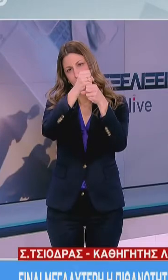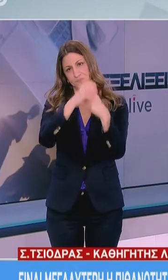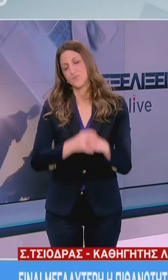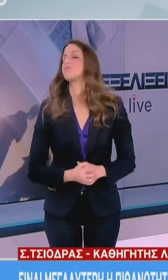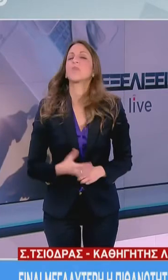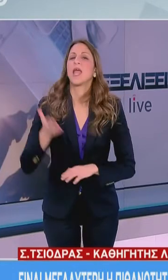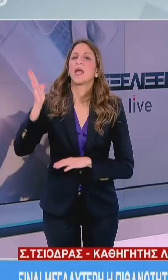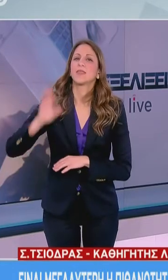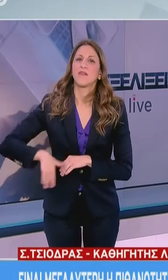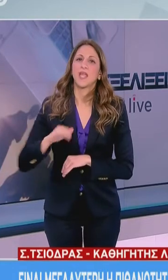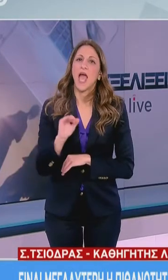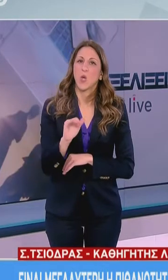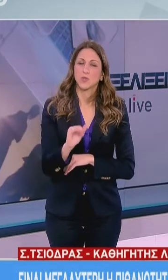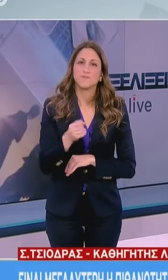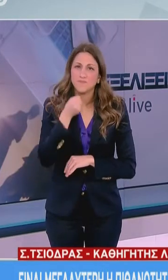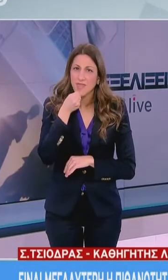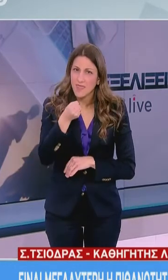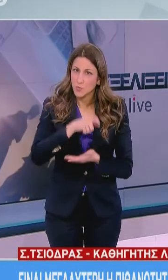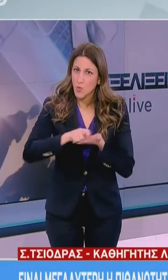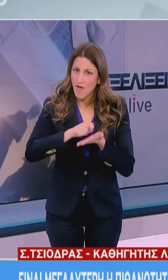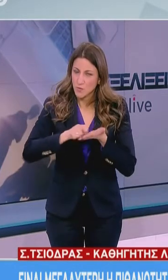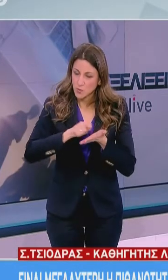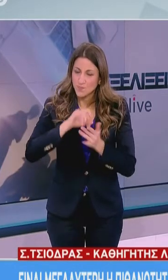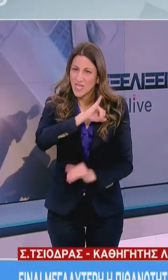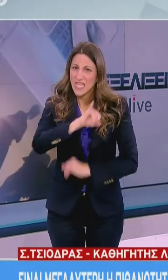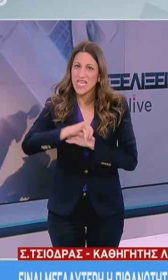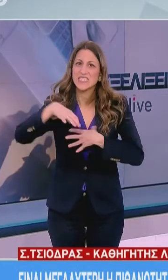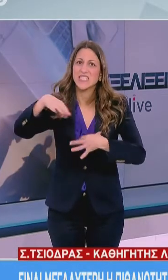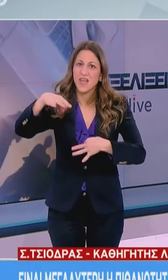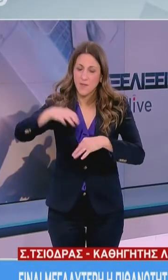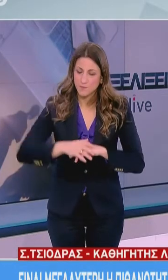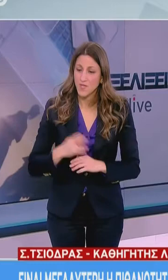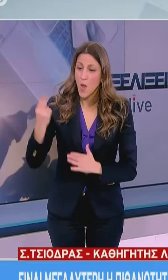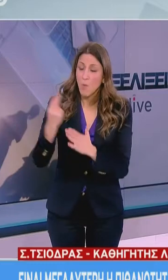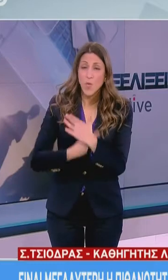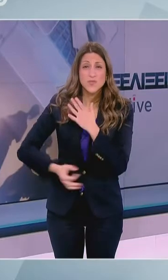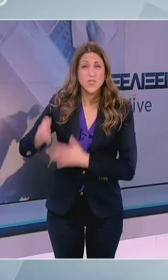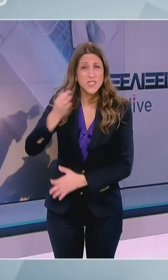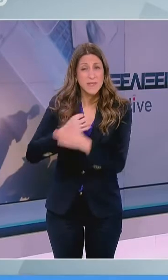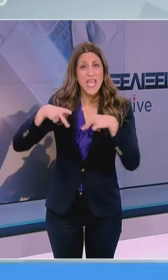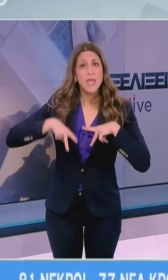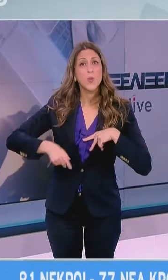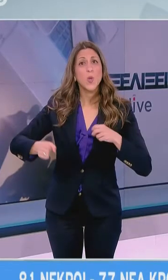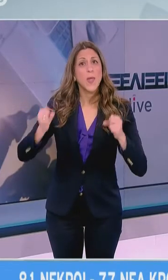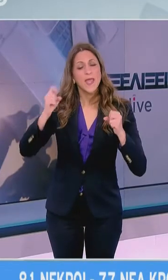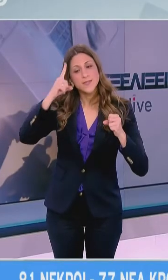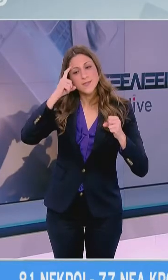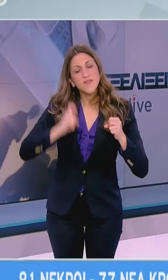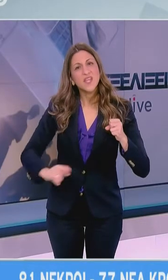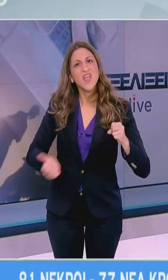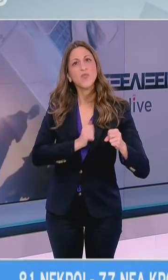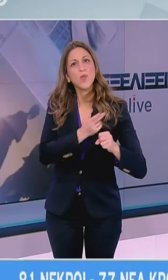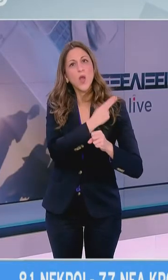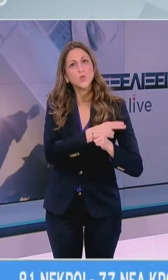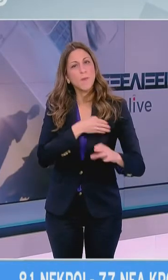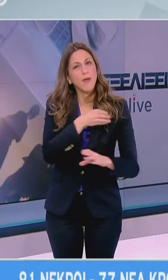Τελευταία ερώτηση, κυρία Τσιβίκα, από το mononews.gr. Έχει επανειλημμένως αναφερθεί ότι στο σχεδιασμό του Υπουργείου Υγείας εντάσσεται και η διενέργεια ελέγχου σε ιδιωτικές δομές